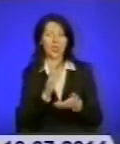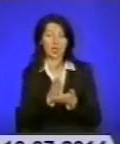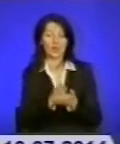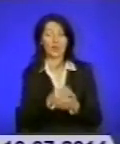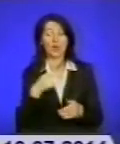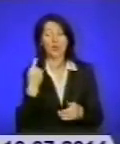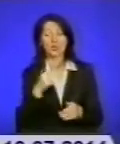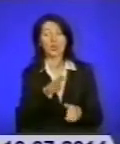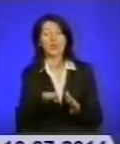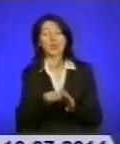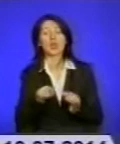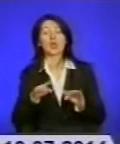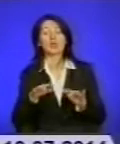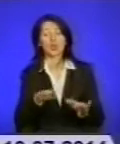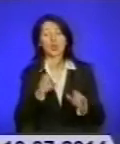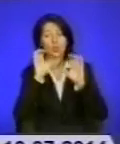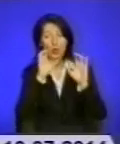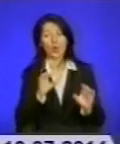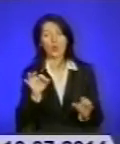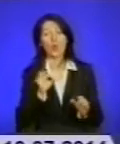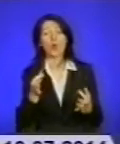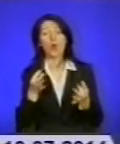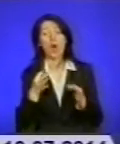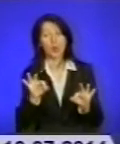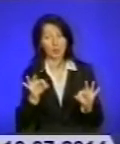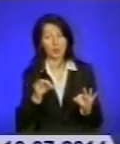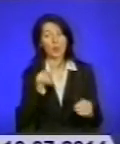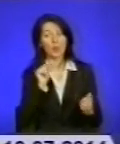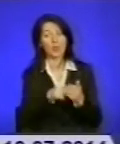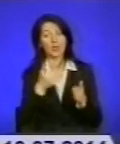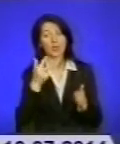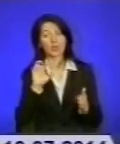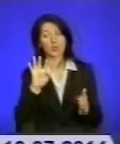дію закону про амністію підпадає 438 засуджених. З них